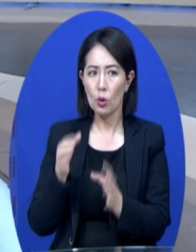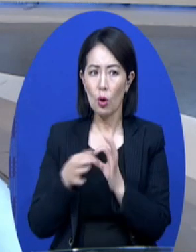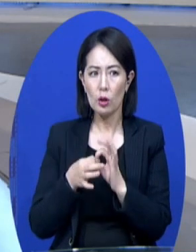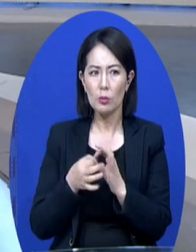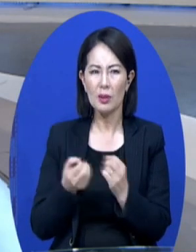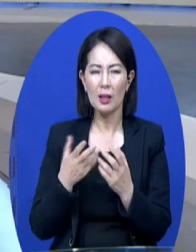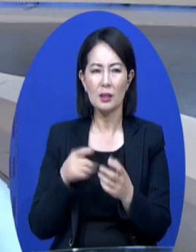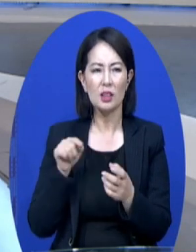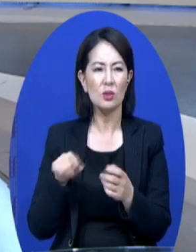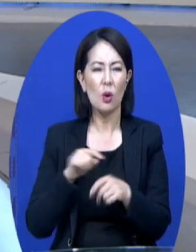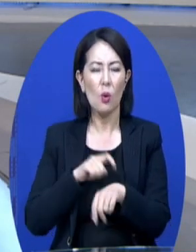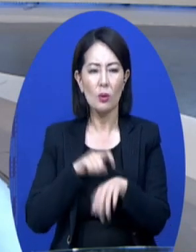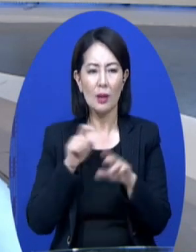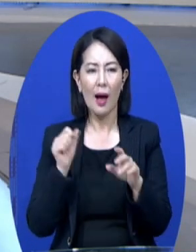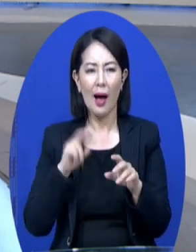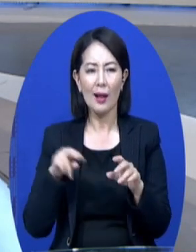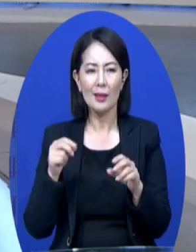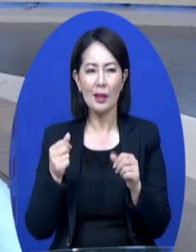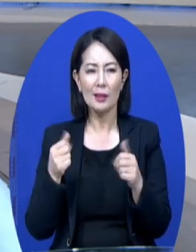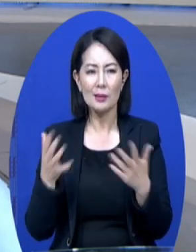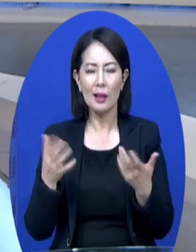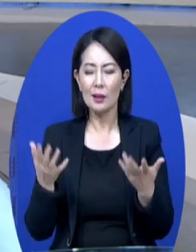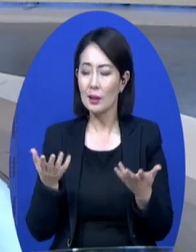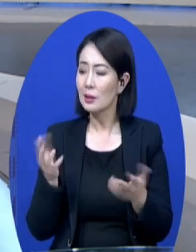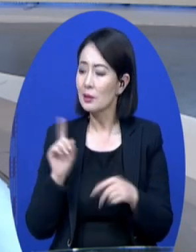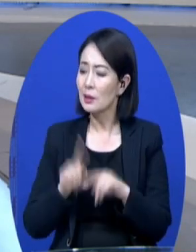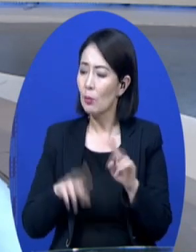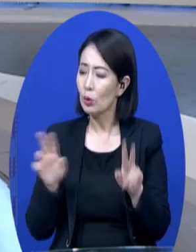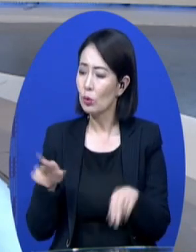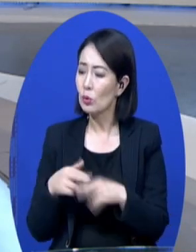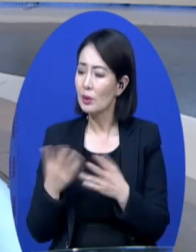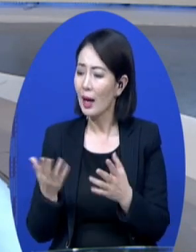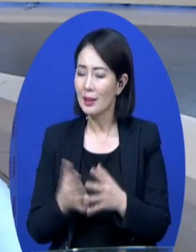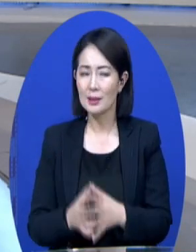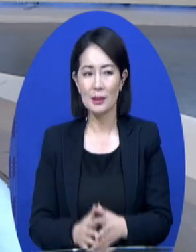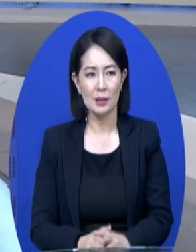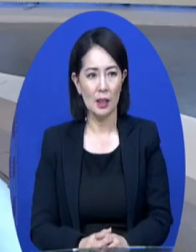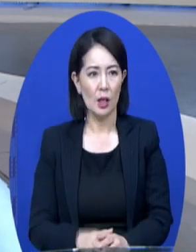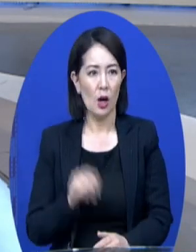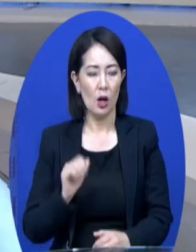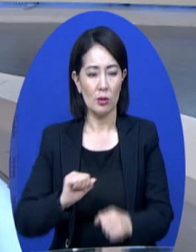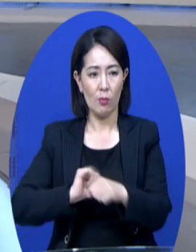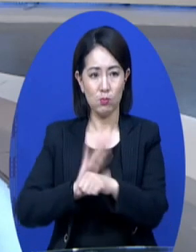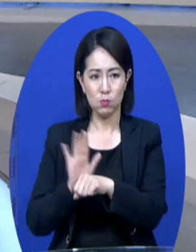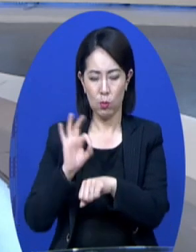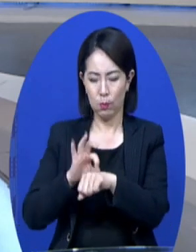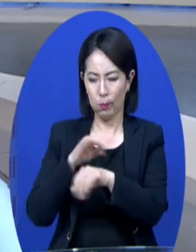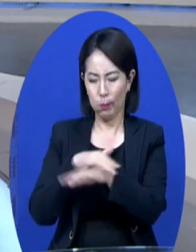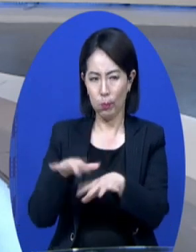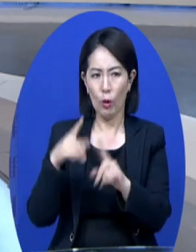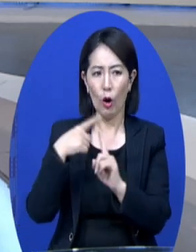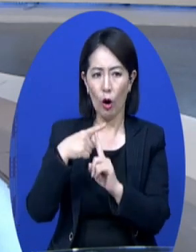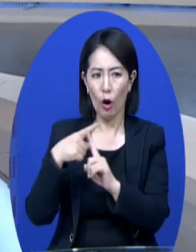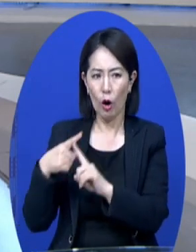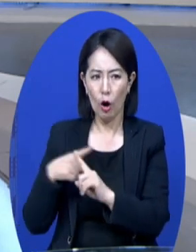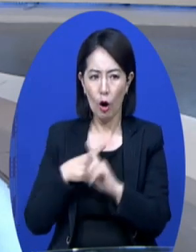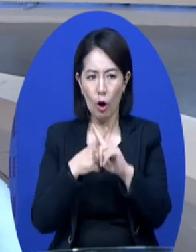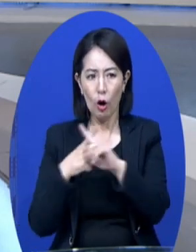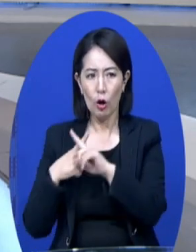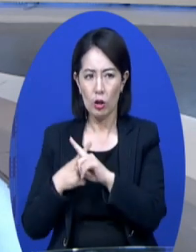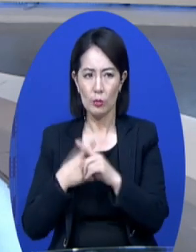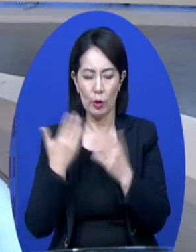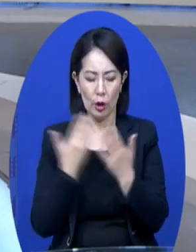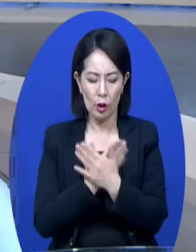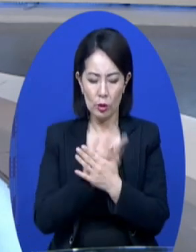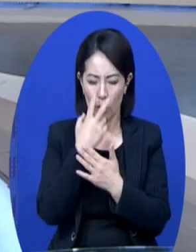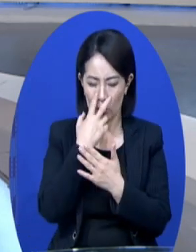хугацаандх алдагдлыг тооцоолох юм бол ер нь хичнээн хэмжээний дүн мэдээ сонсогдох бол. Тэгэхээр цар тахлын хөл хорооноос олж дэлхийн олон улс оронд кино үзэр